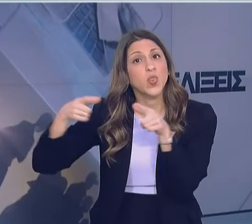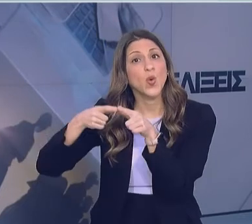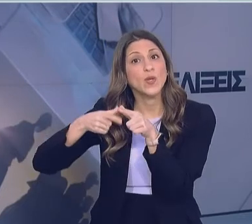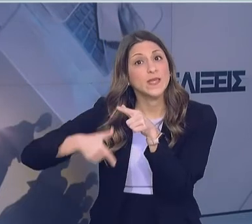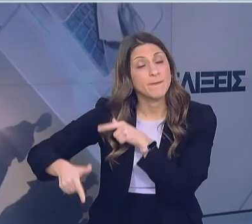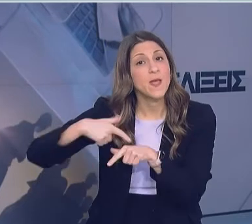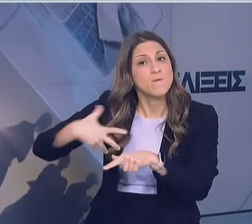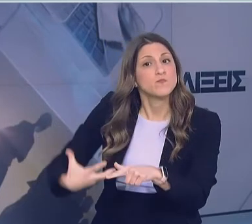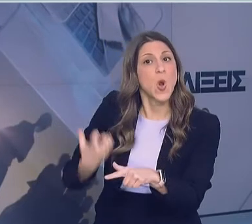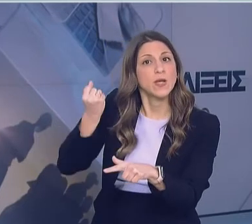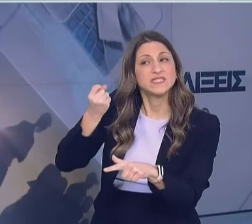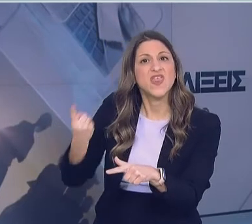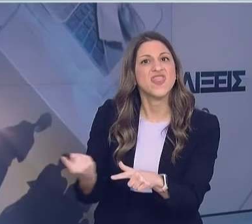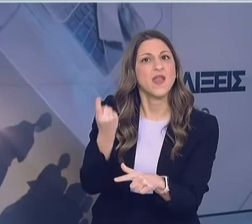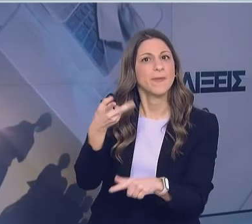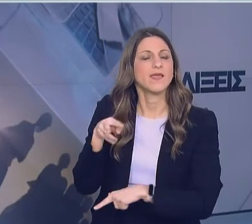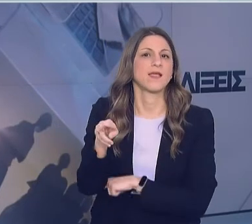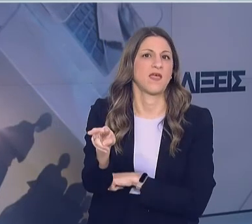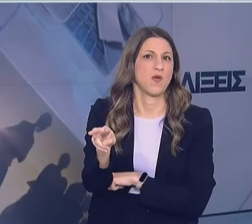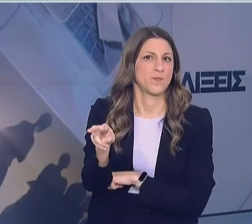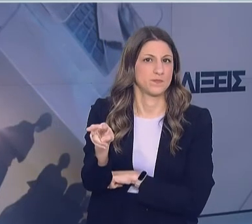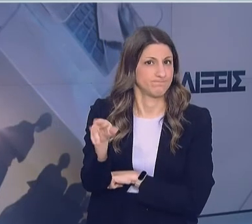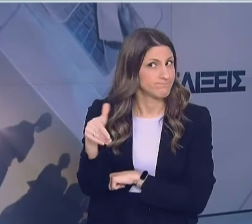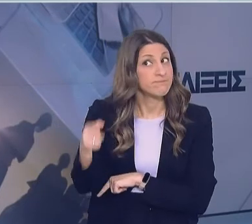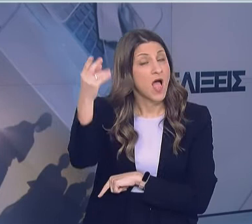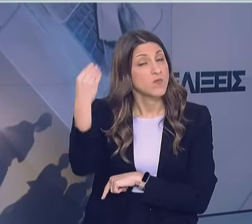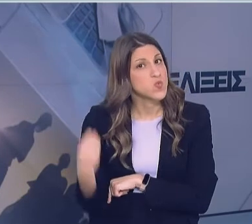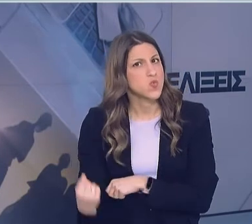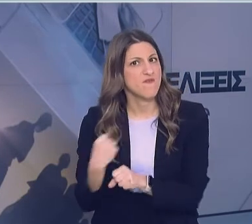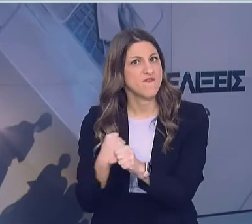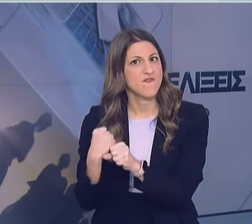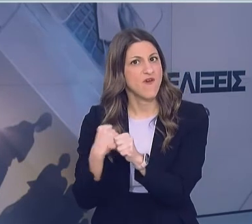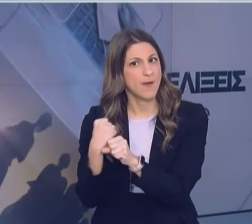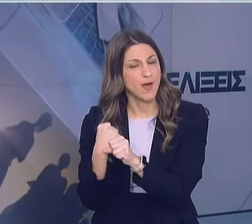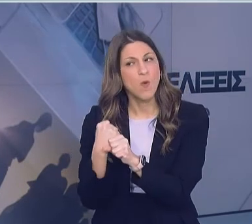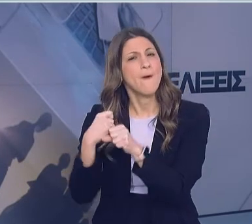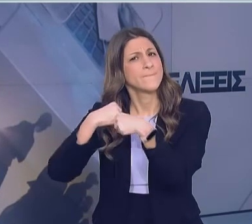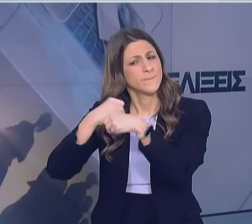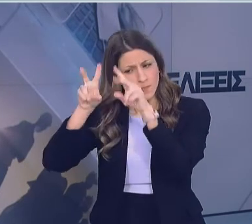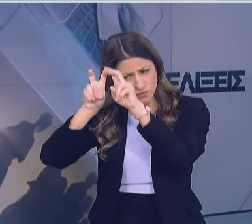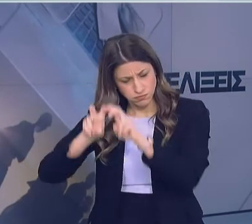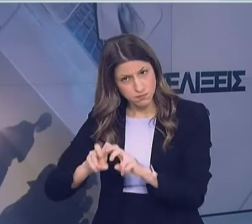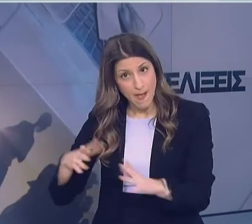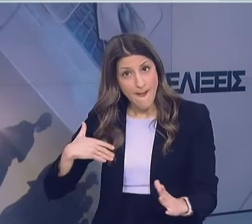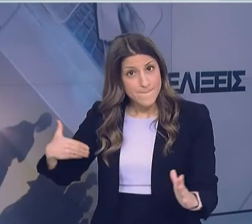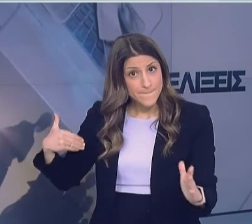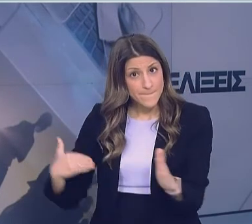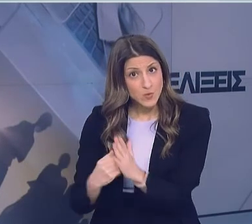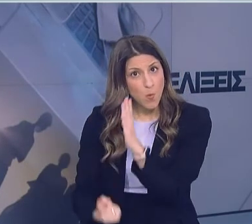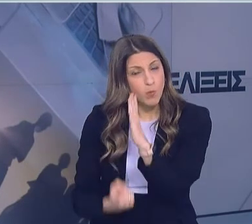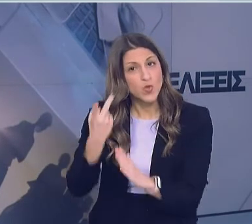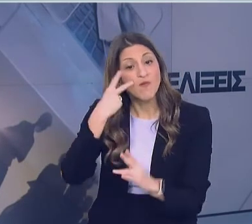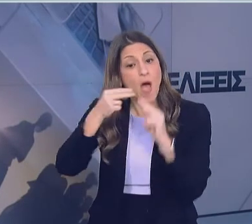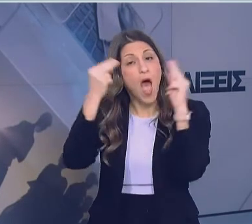πρόληψη της λοιμόξεως από τον ιό στον άνθρωπο. Είναι πολύ πιο αποτελεσματικό στα πειράματα που έγιναν από όλα τα φάρμακα που υπάρχουν αυτή διαθέσιμα